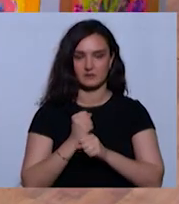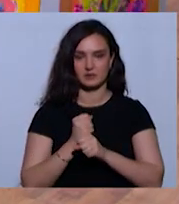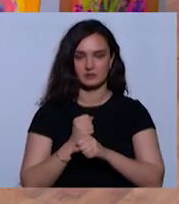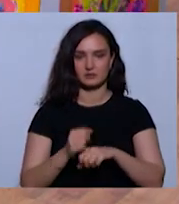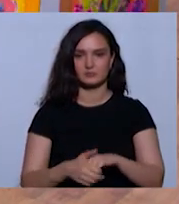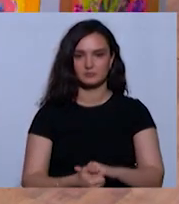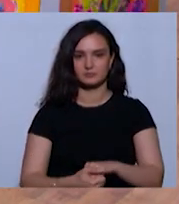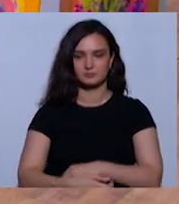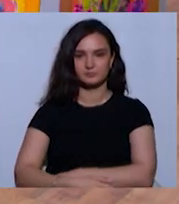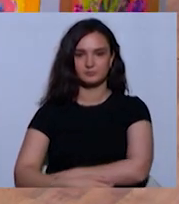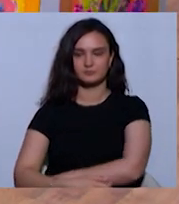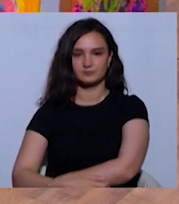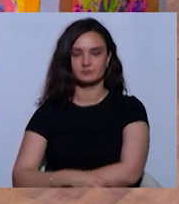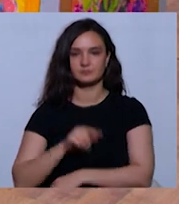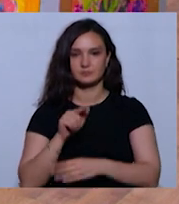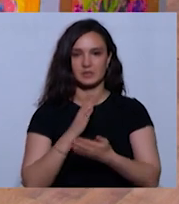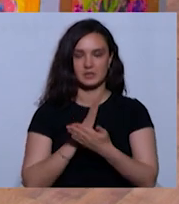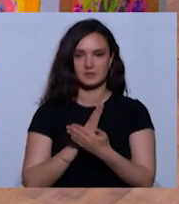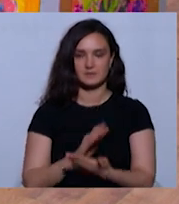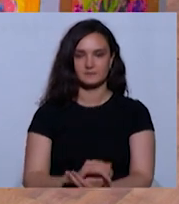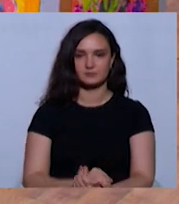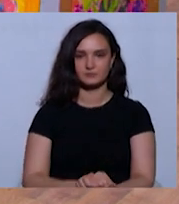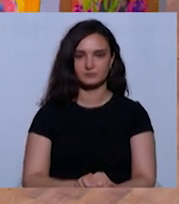გავაკეთოთ. აქ არის